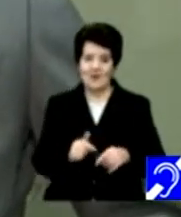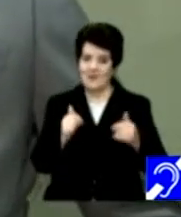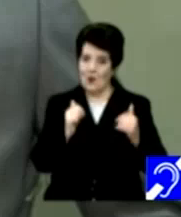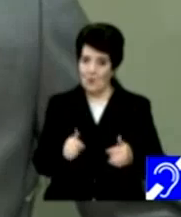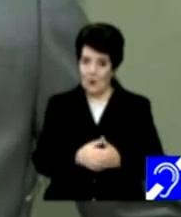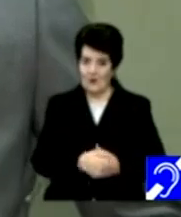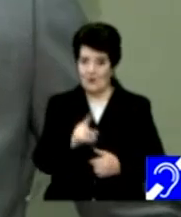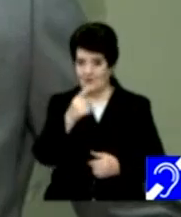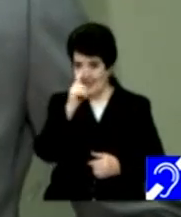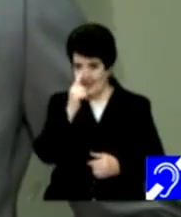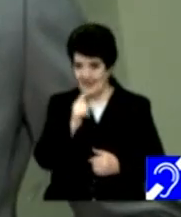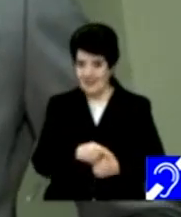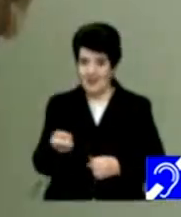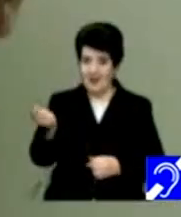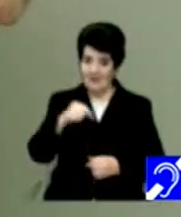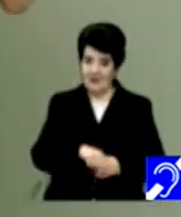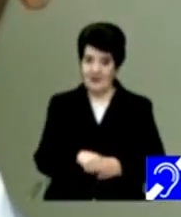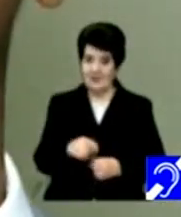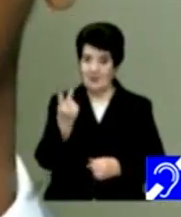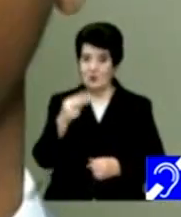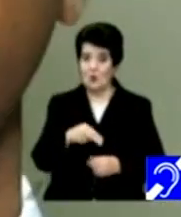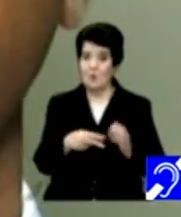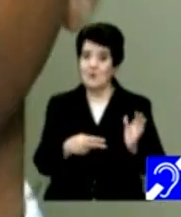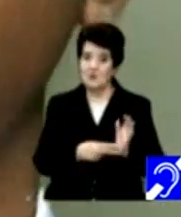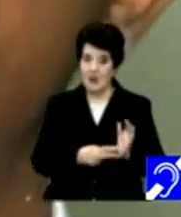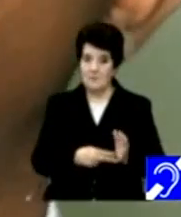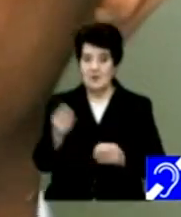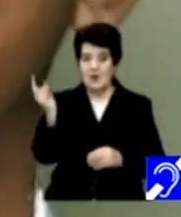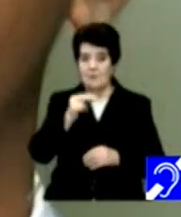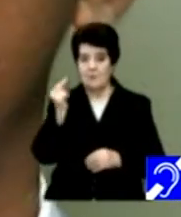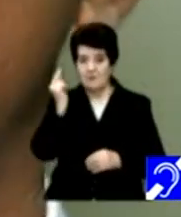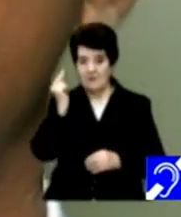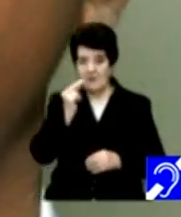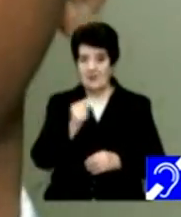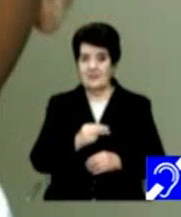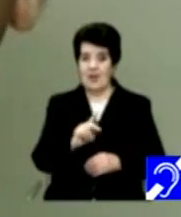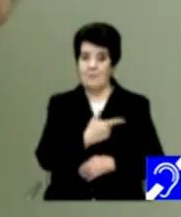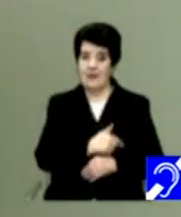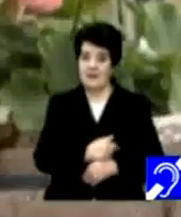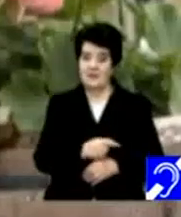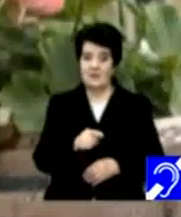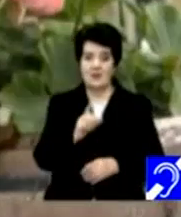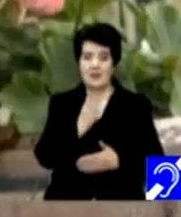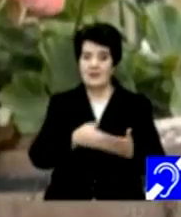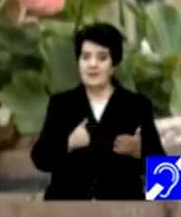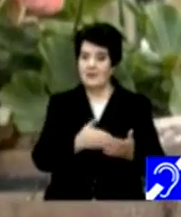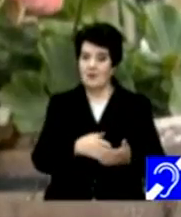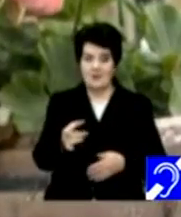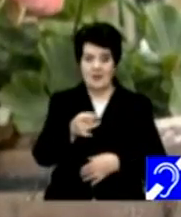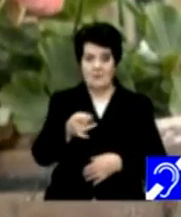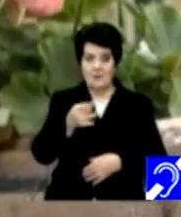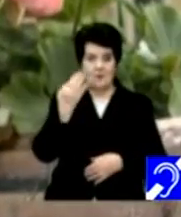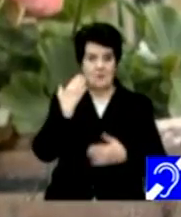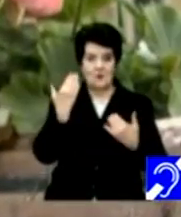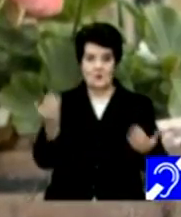din India și a venit în Republica Moldova în 2017 pentru a studia medicină. Până să ajungă aici nu știa mai nimic despre Republica